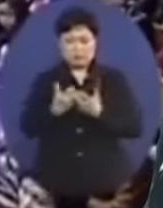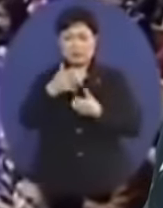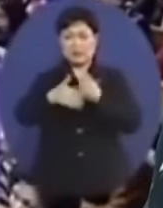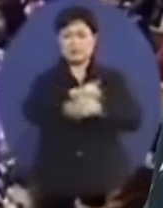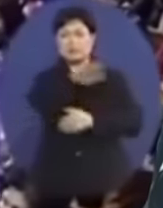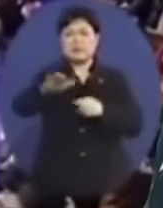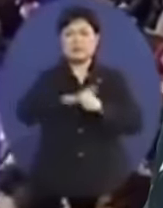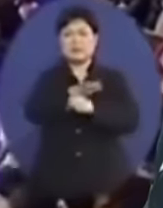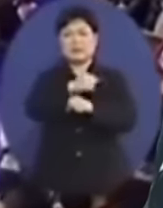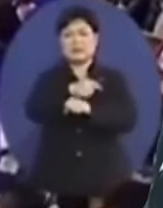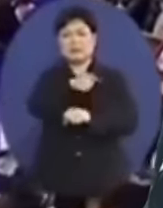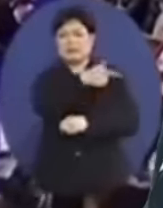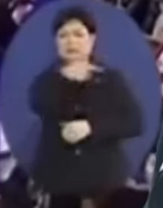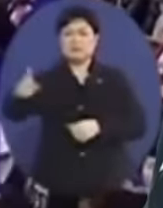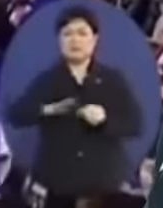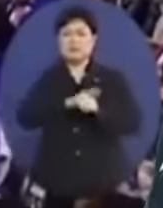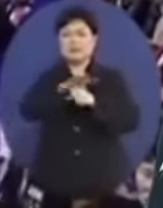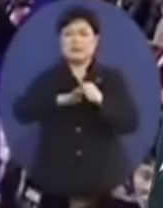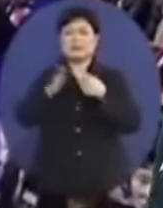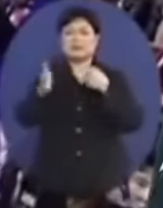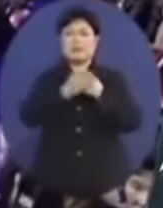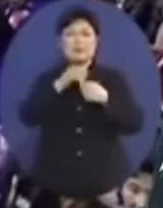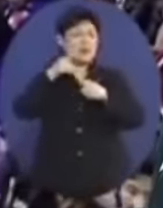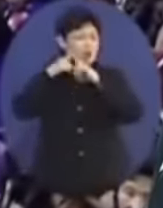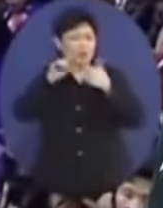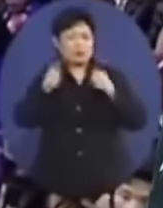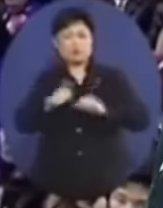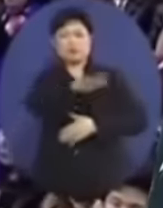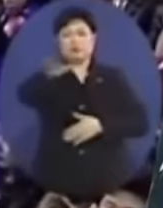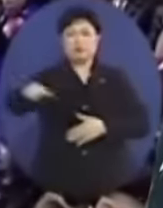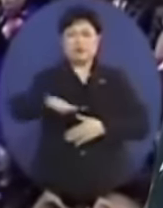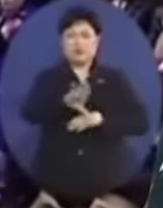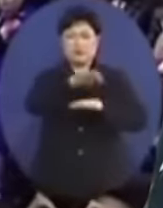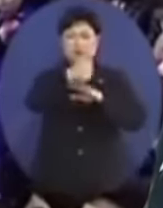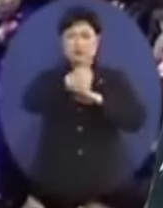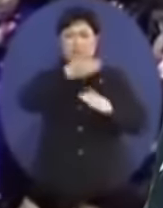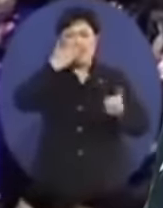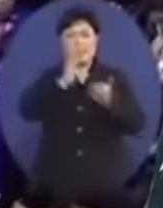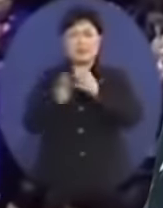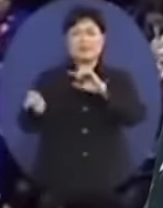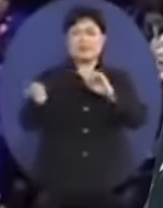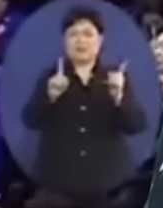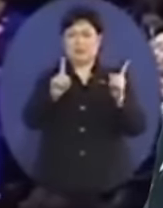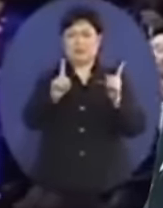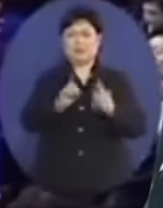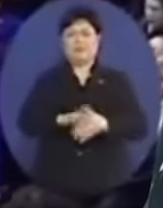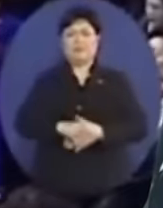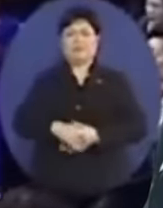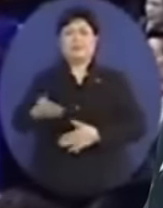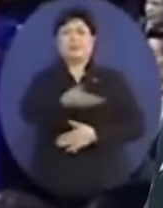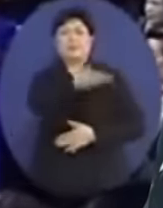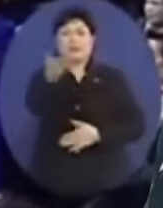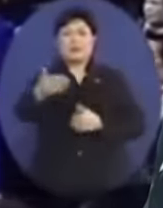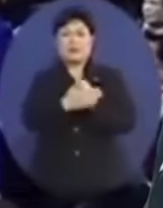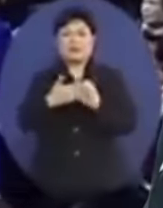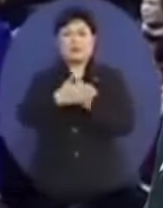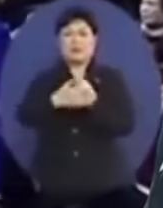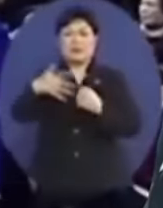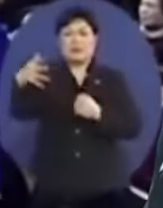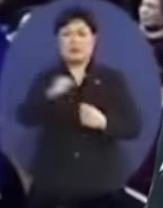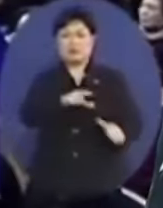우리를 사랑하신 그 큰 사랑을 인하여 허물로 죽은 우리를 그리스도와 함께 살리시다 너희가 은혜로 구원을